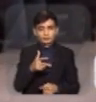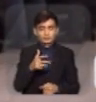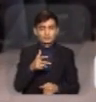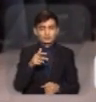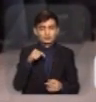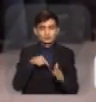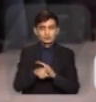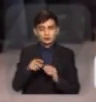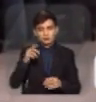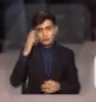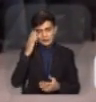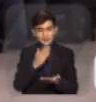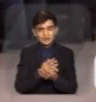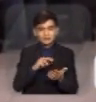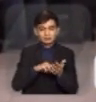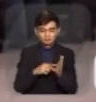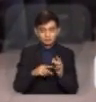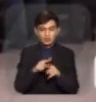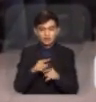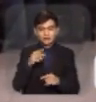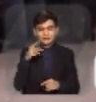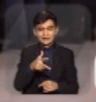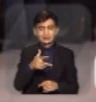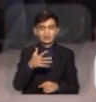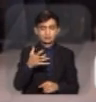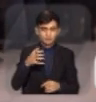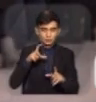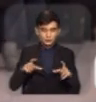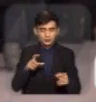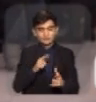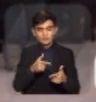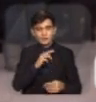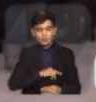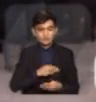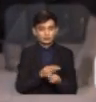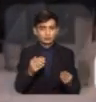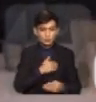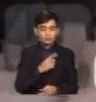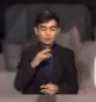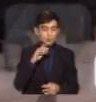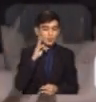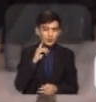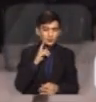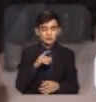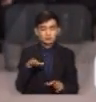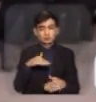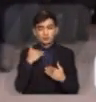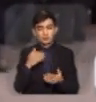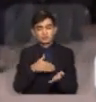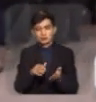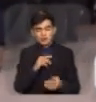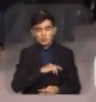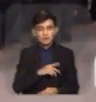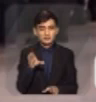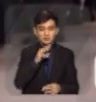В этом году мы планируем трудоустроить более 3500 молодых людей, но зачастую молодежь не хочет работать. То есть некоторых не устраивает зарплата,